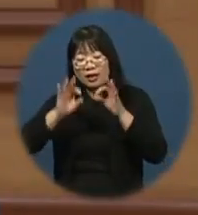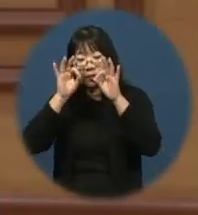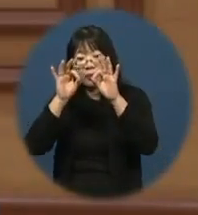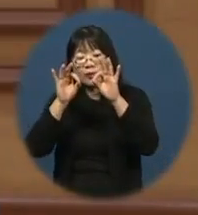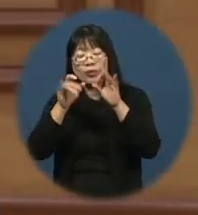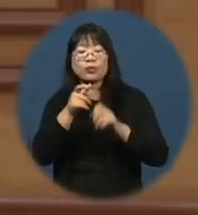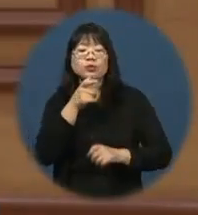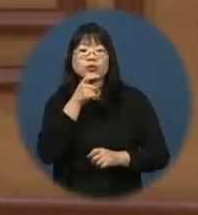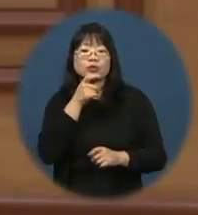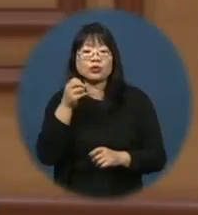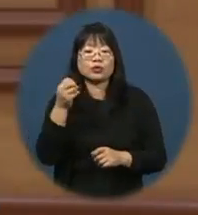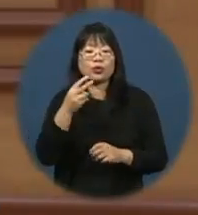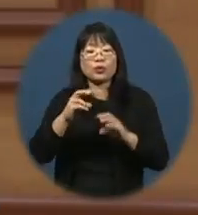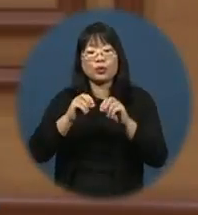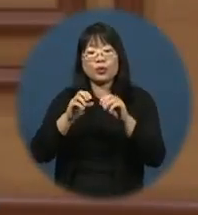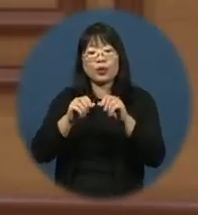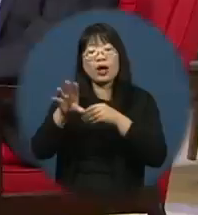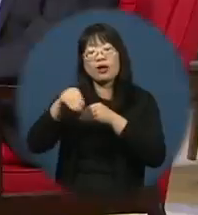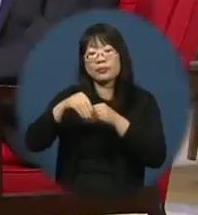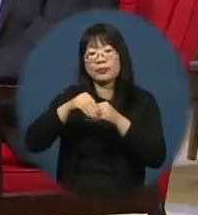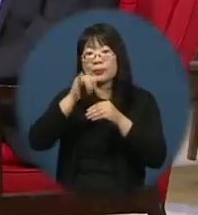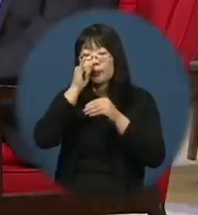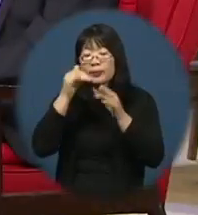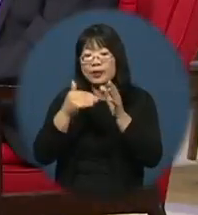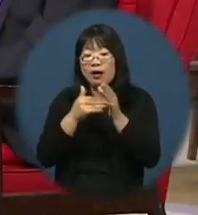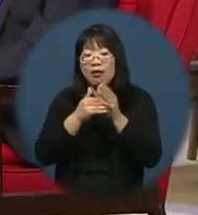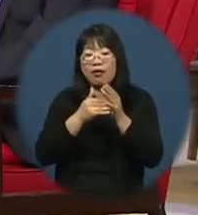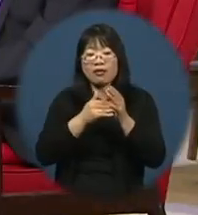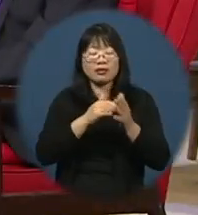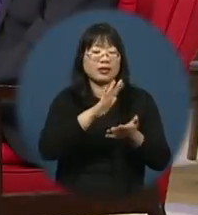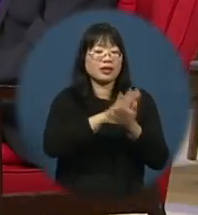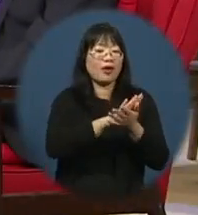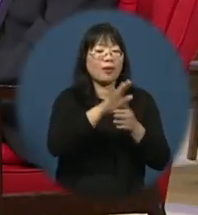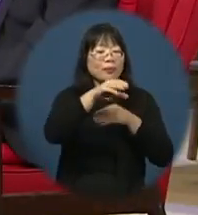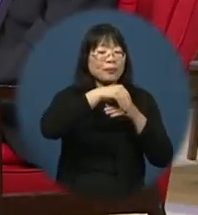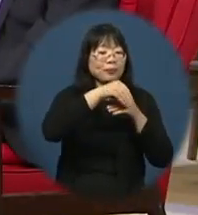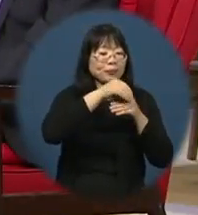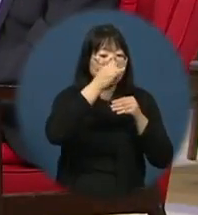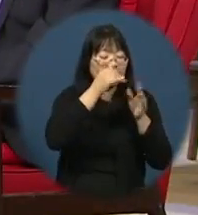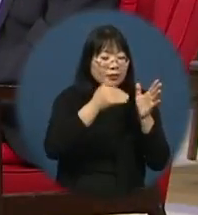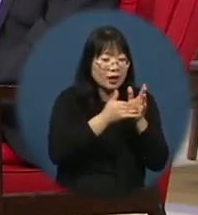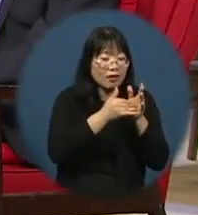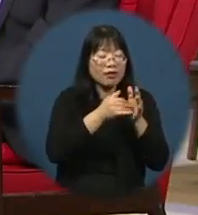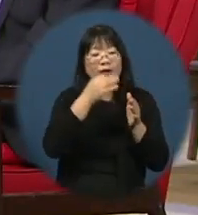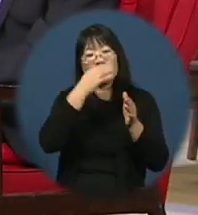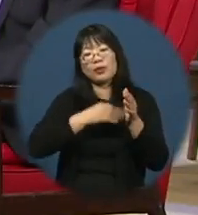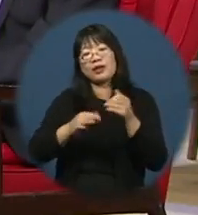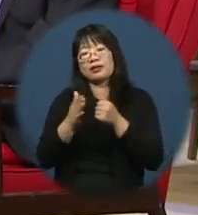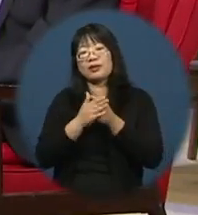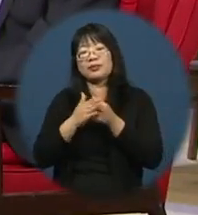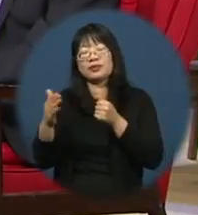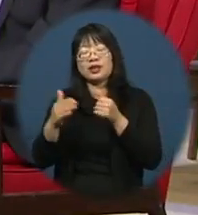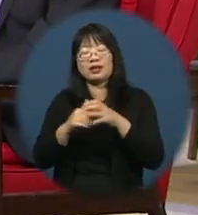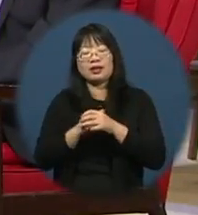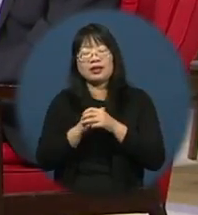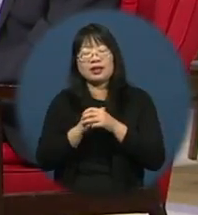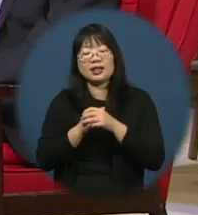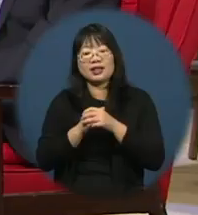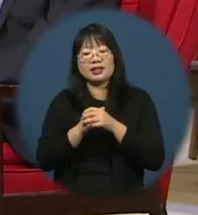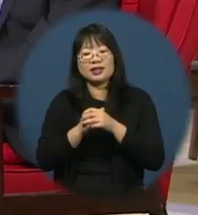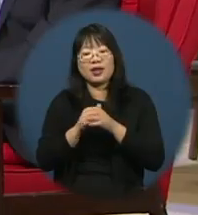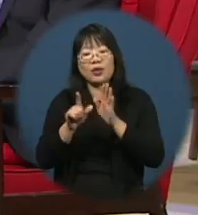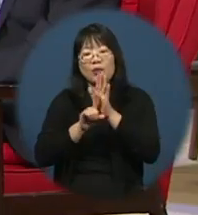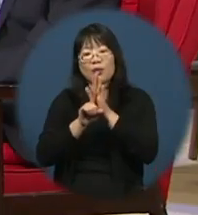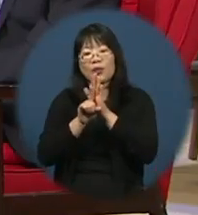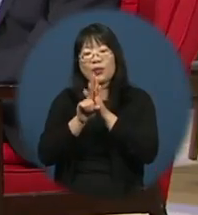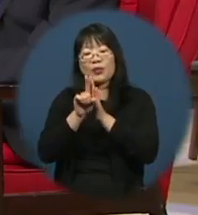그 물에 또는 토양에 의해서 흡수가 됩니다. 열을 흡수해 버리는군요. 그렇죠. 아. 그런 효과로 인해서 극지에서의